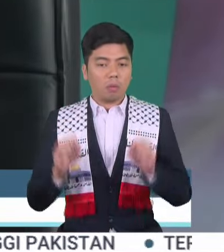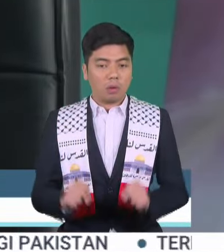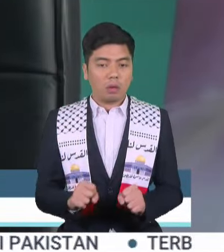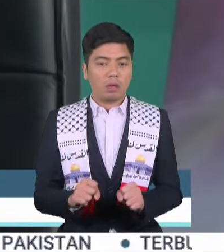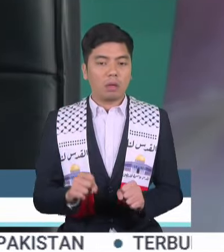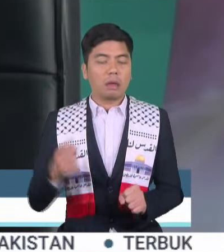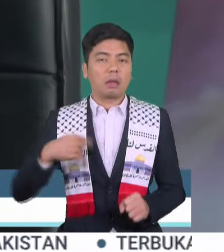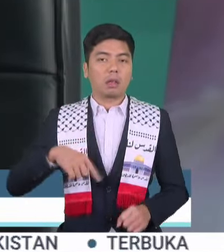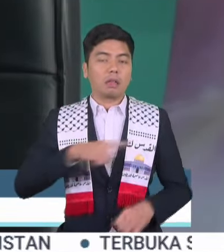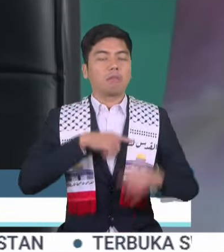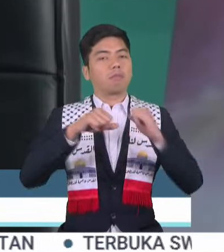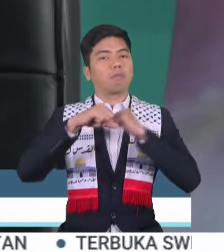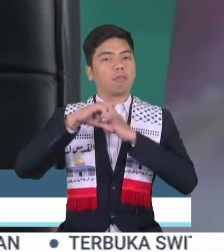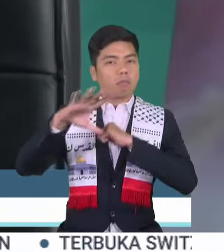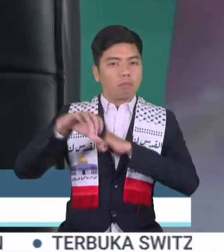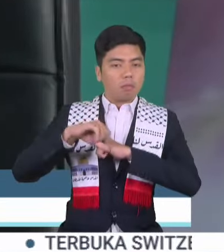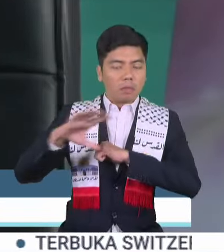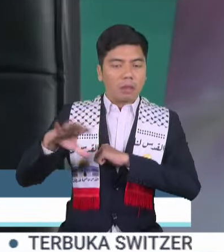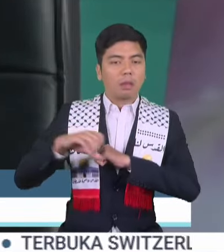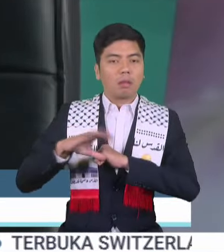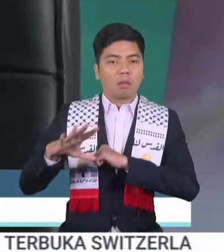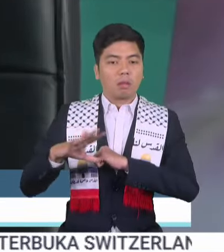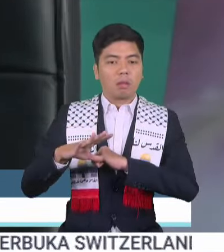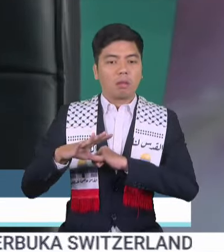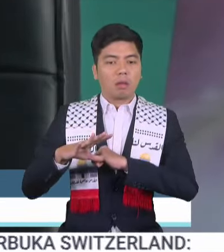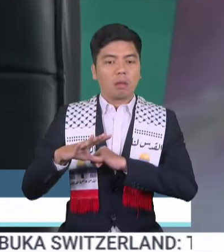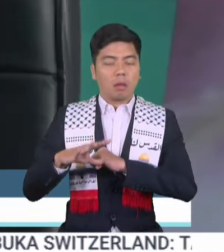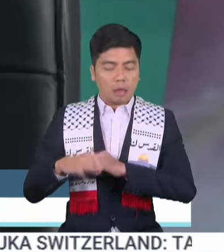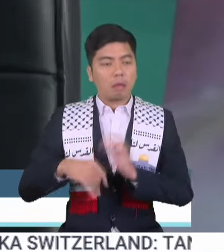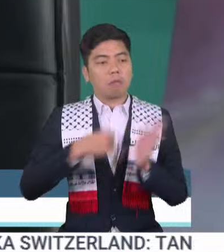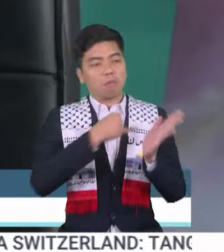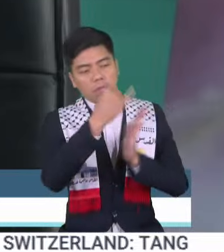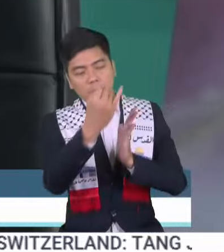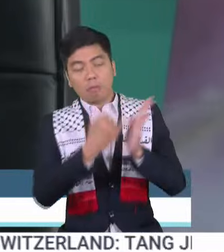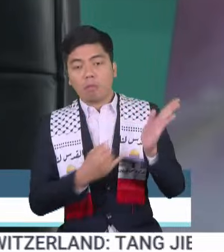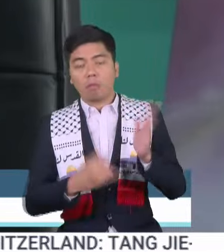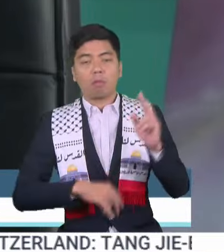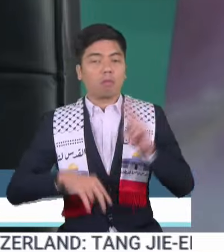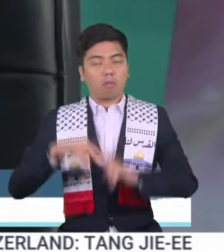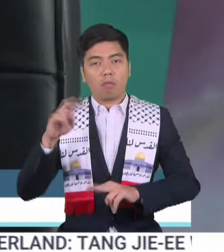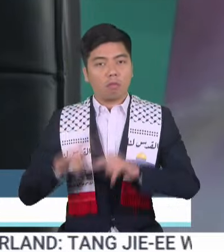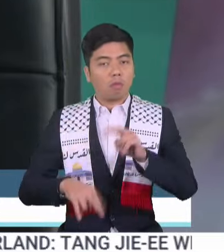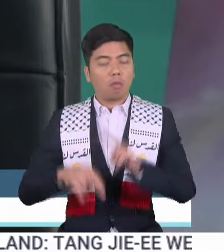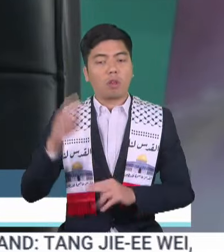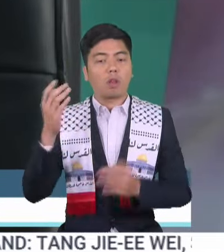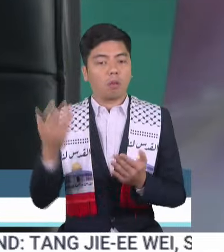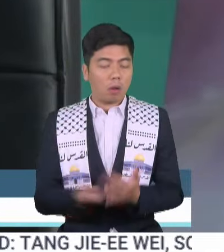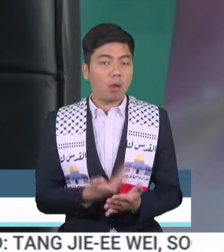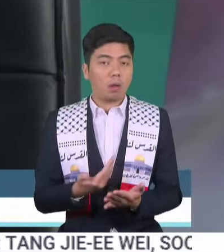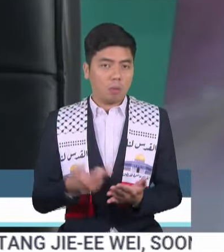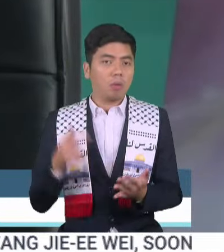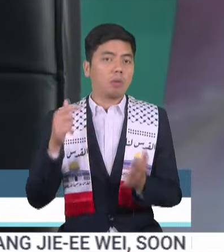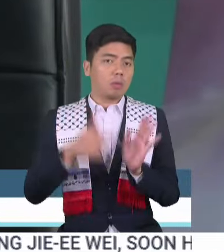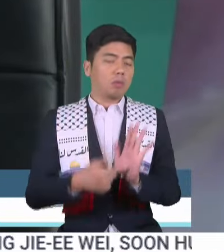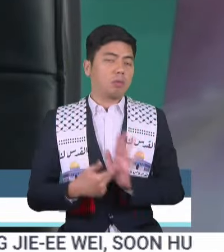dapat kita promosikan sebagai satu seni bina yang baru, seni bina yang